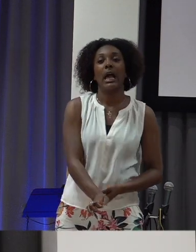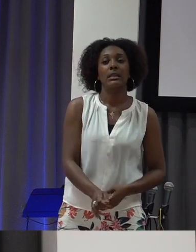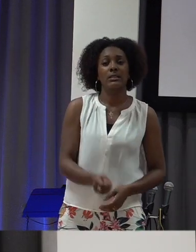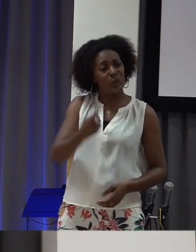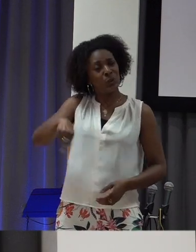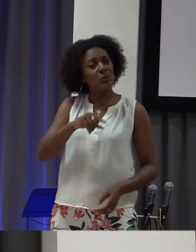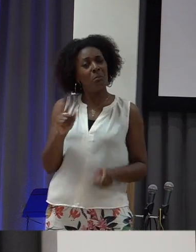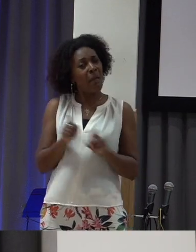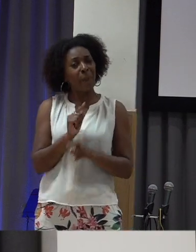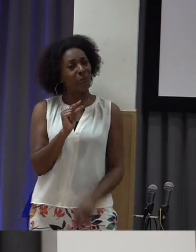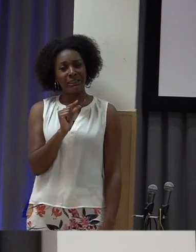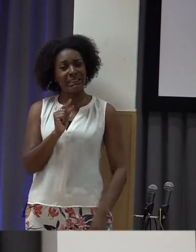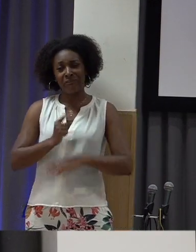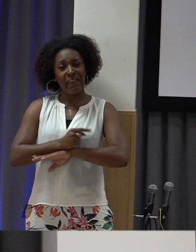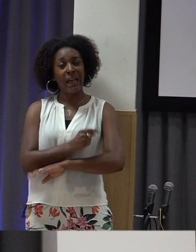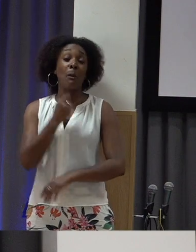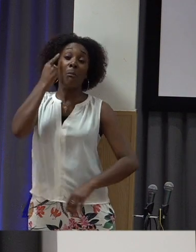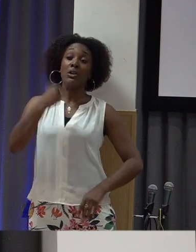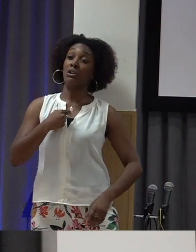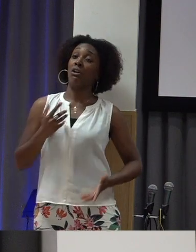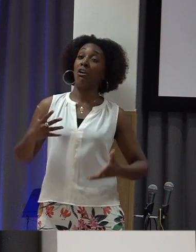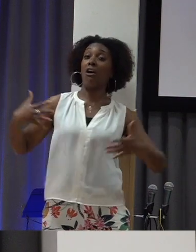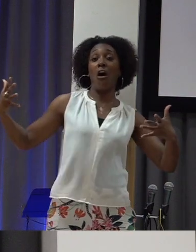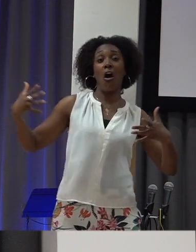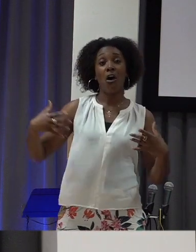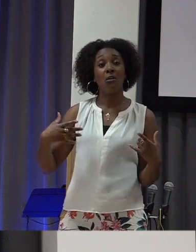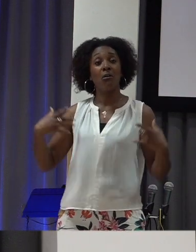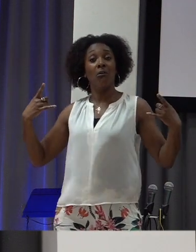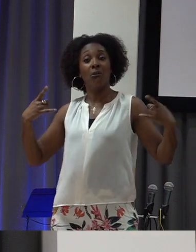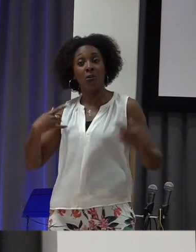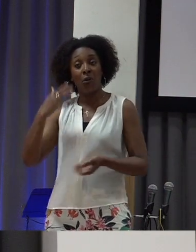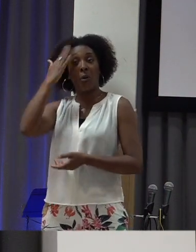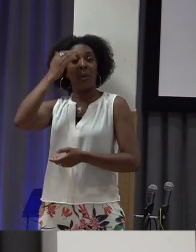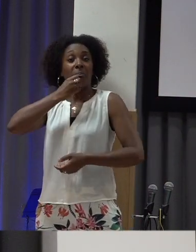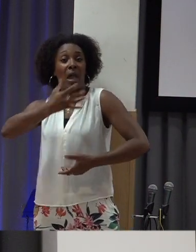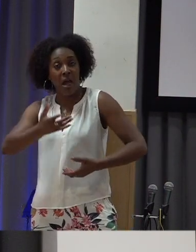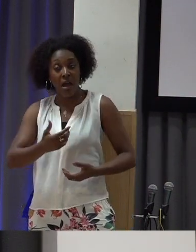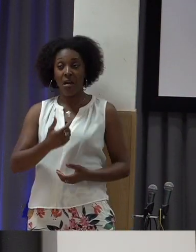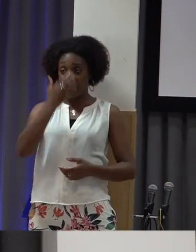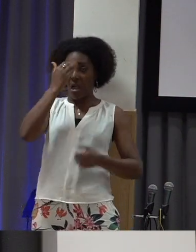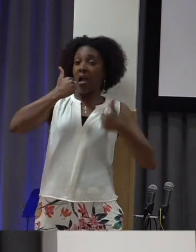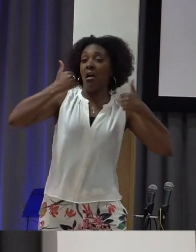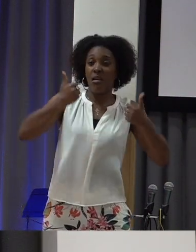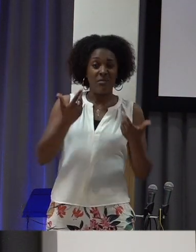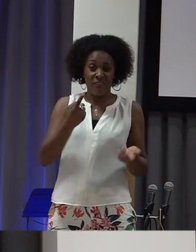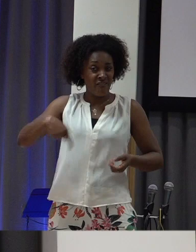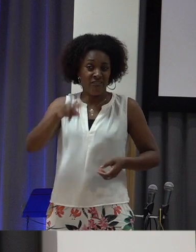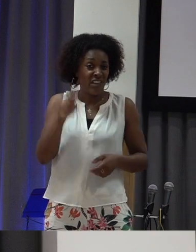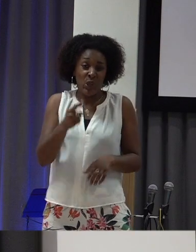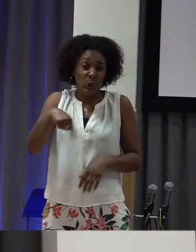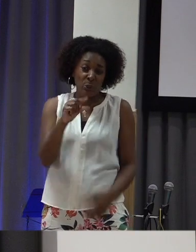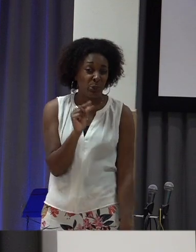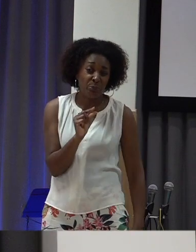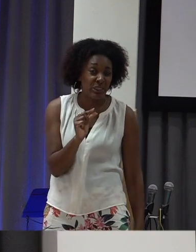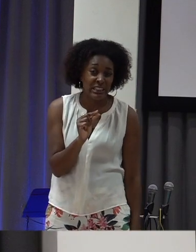nous sommes, et pourtant nous croyons être des supermen ou superwomen. Alors pendant longtemps,